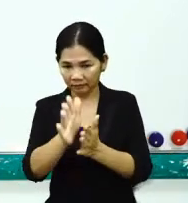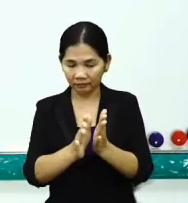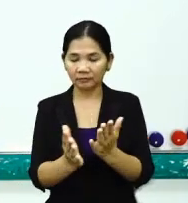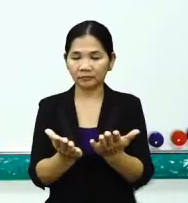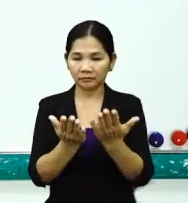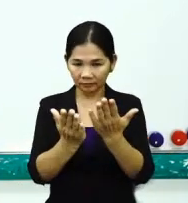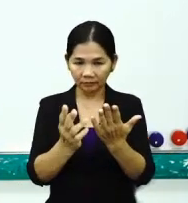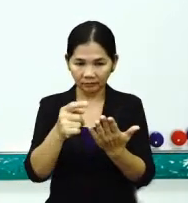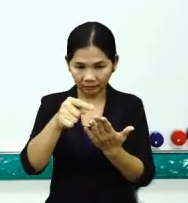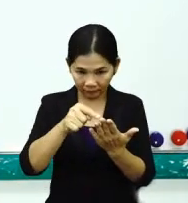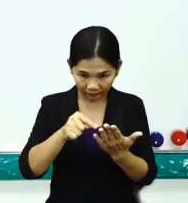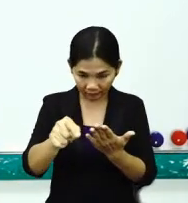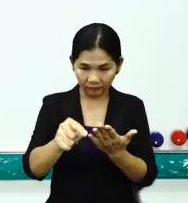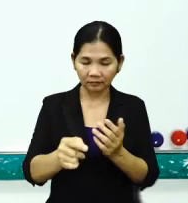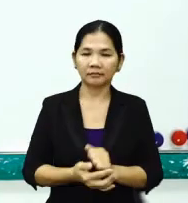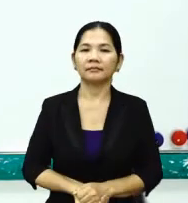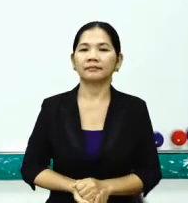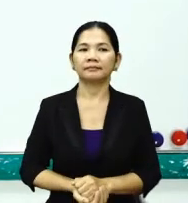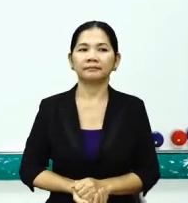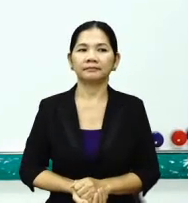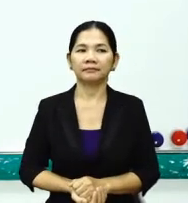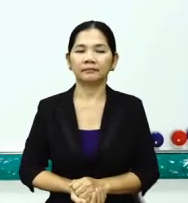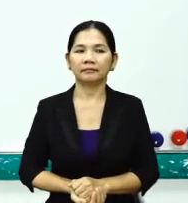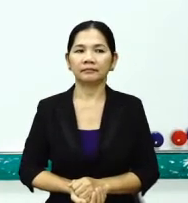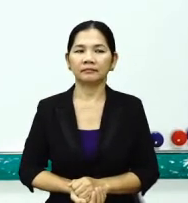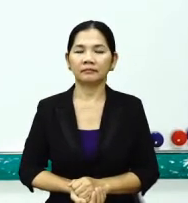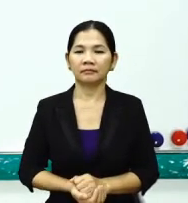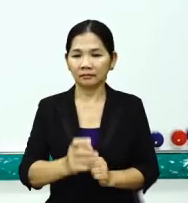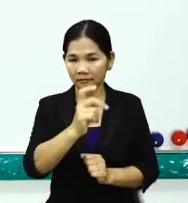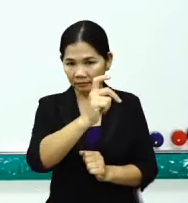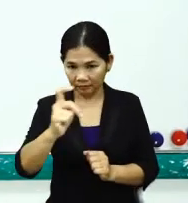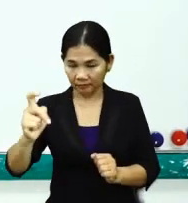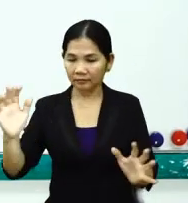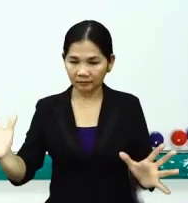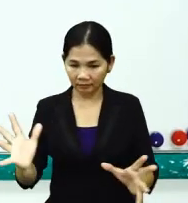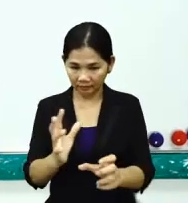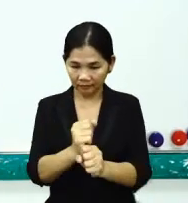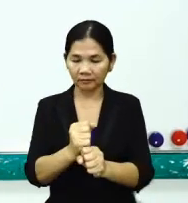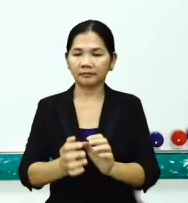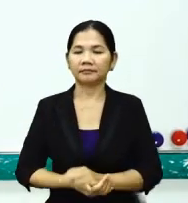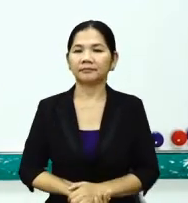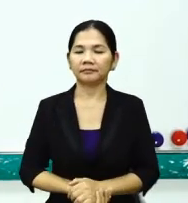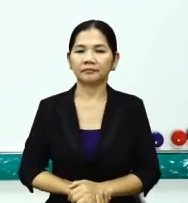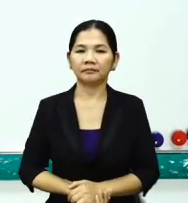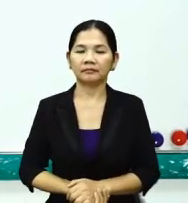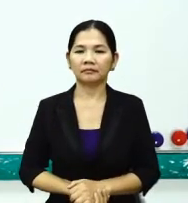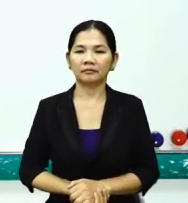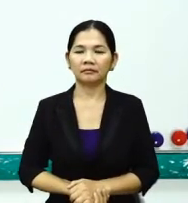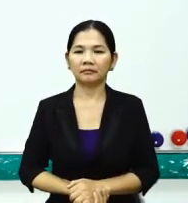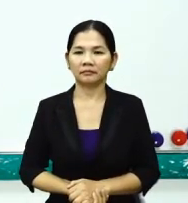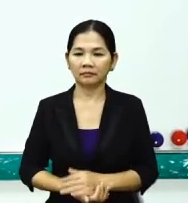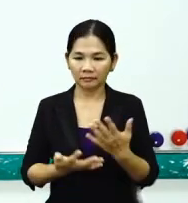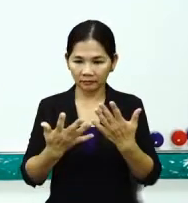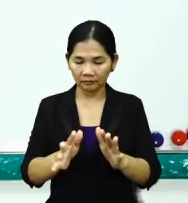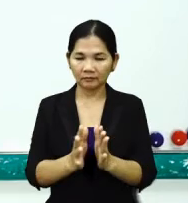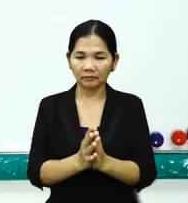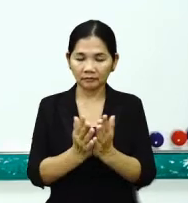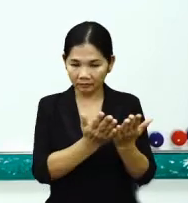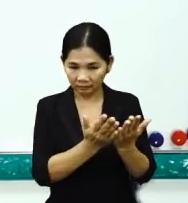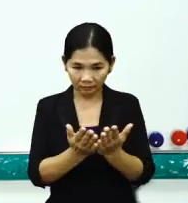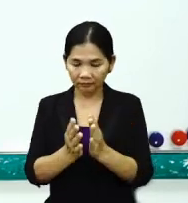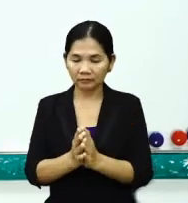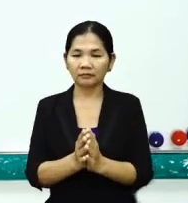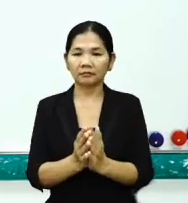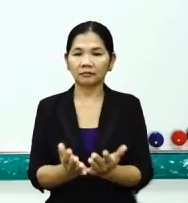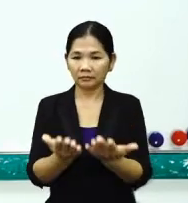nè con nè ta cô bình tốt bình chấp cái ca sẵn con ta lấy con sẽ đặt là cô hai tiền